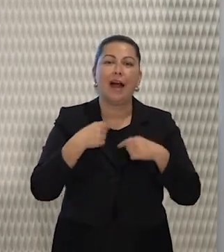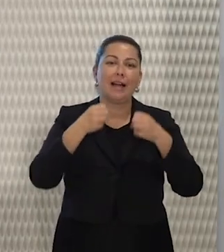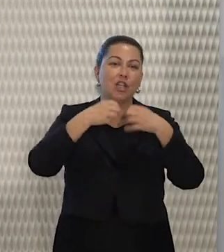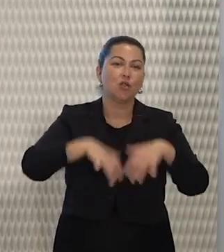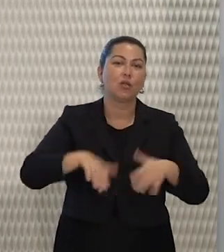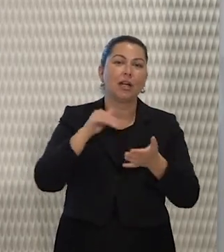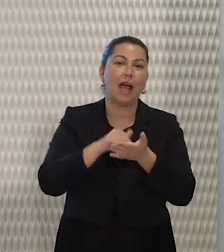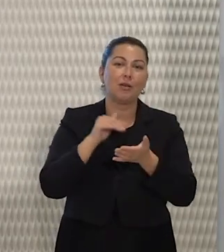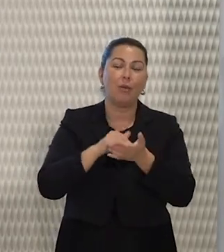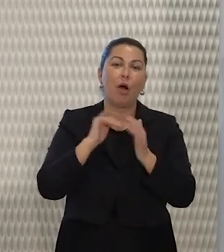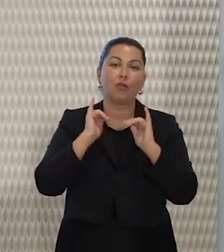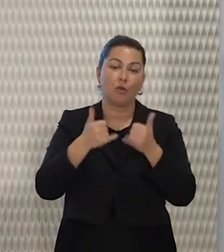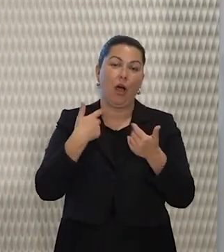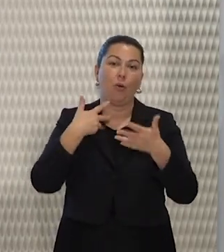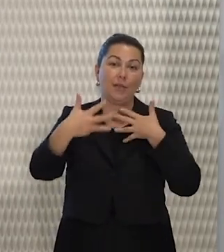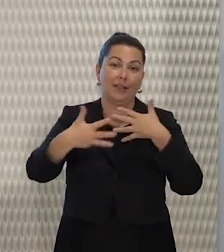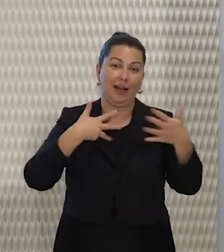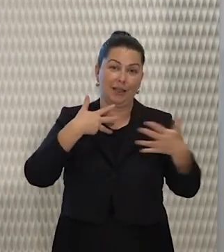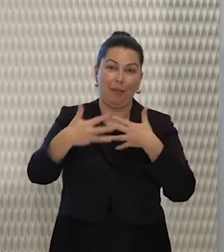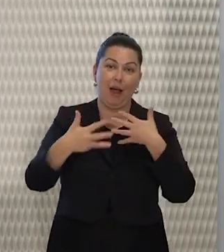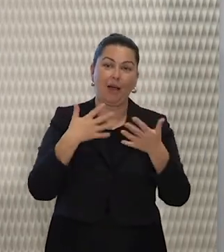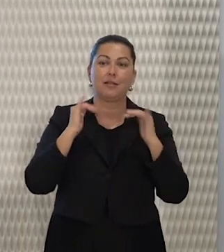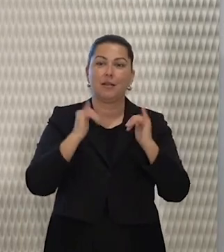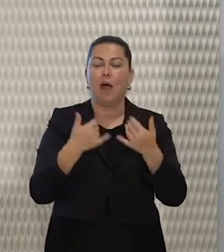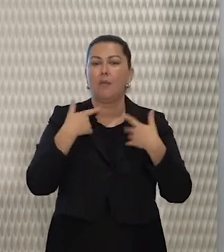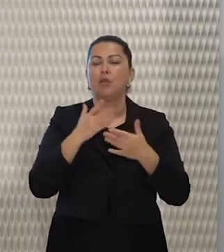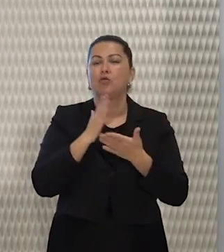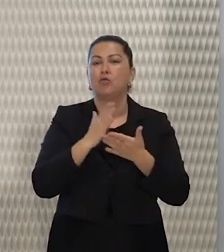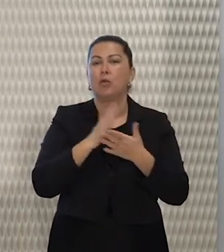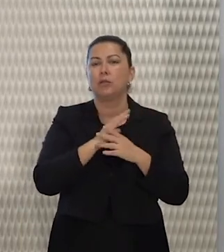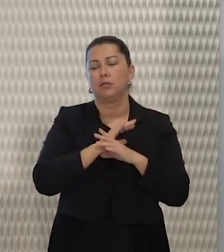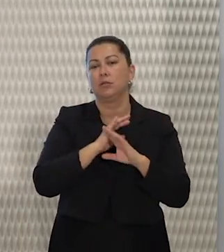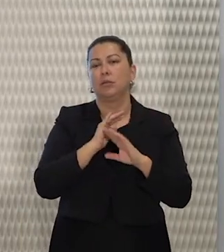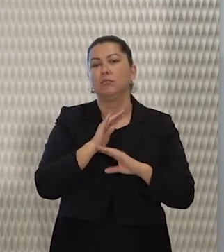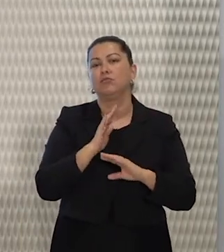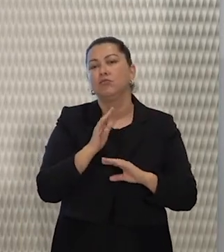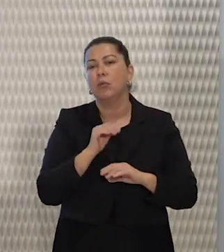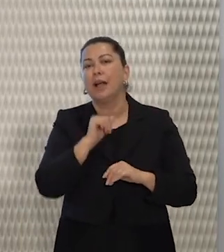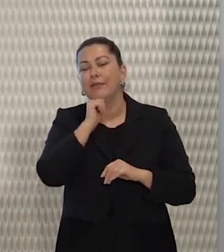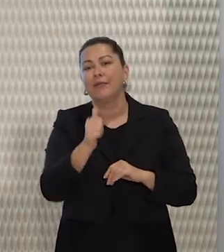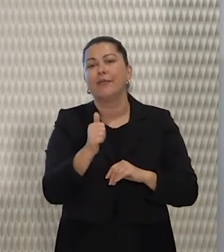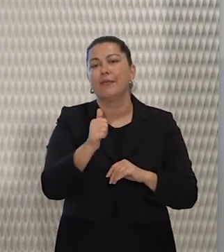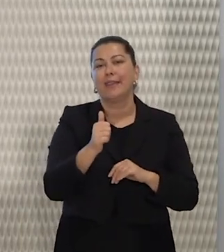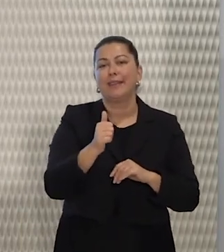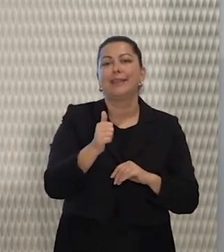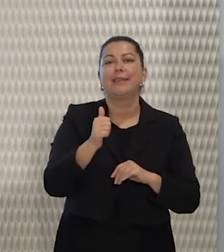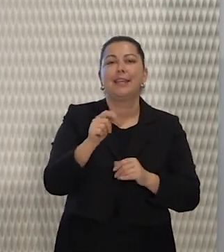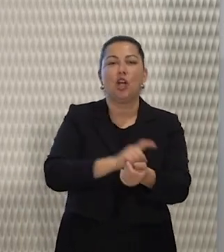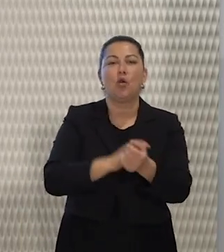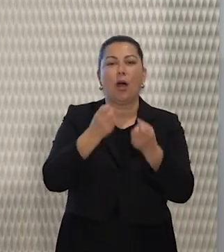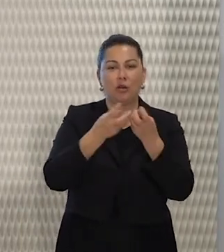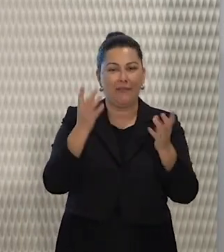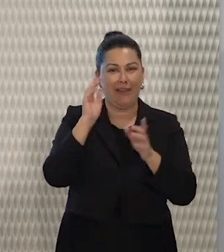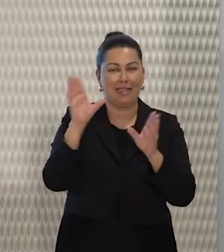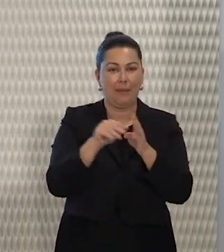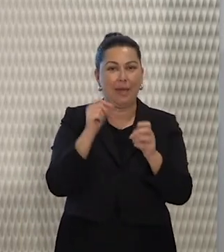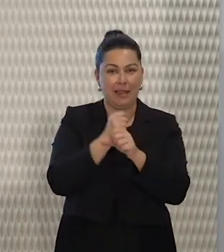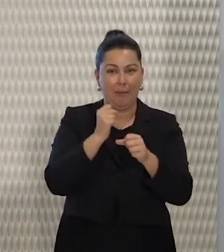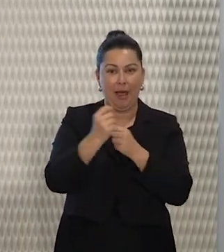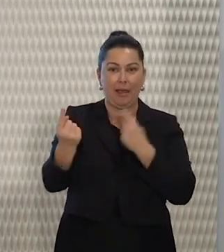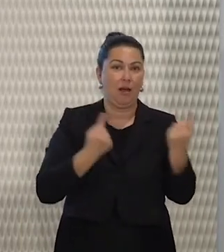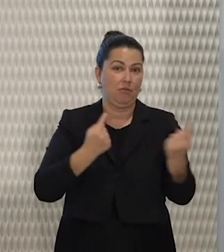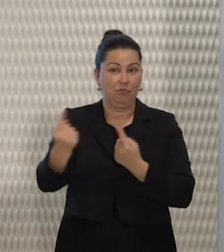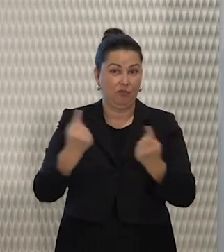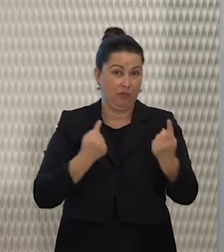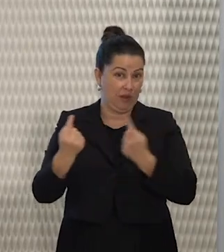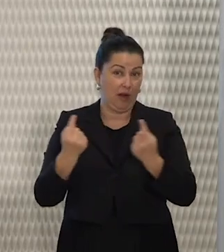Strukturiertheit braucht und die Transparenz, aber es sind sehr wohl auch nicht neurodiverse Mitarbeiter auf mich zugekommen und da hat